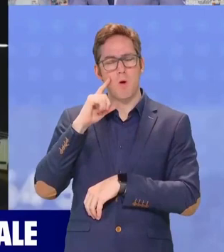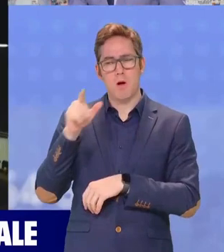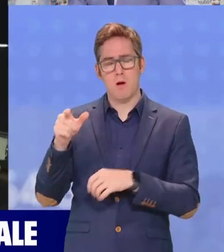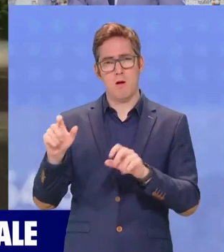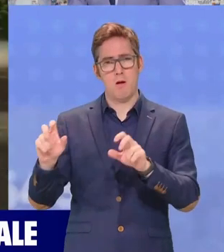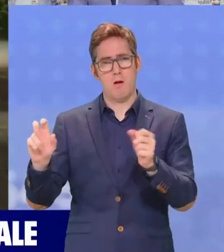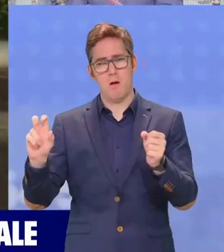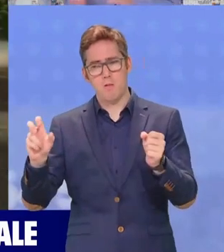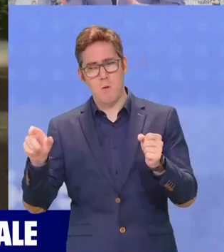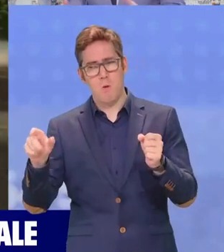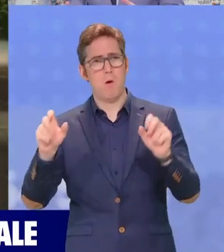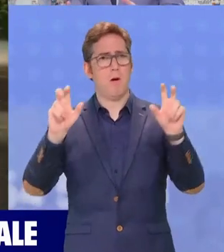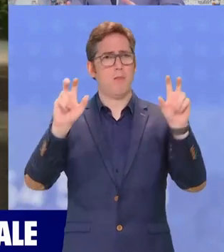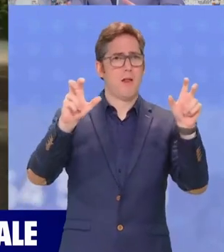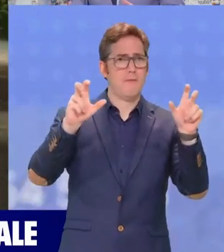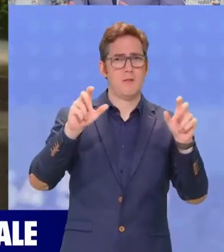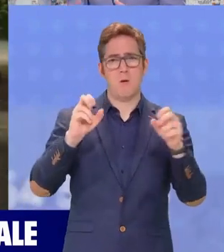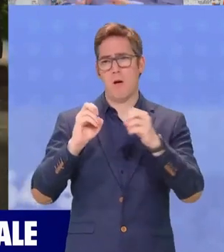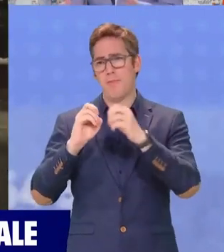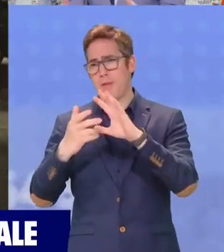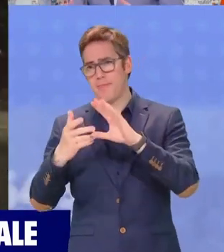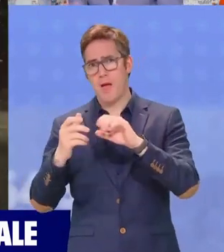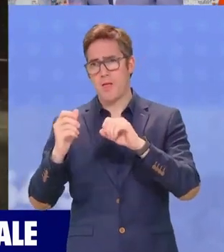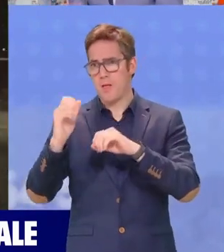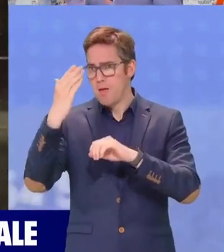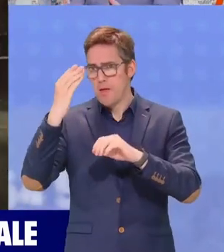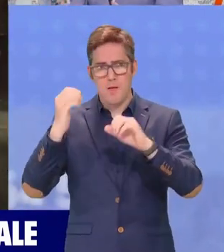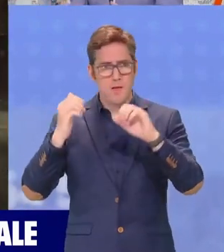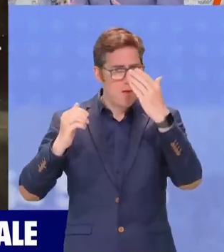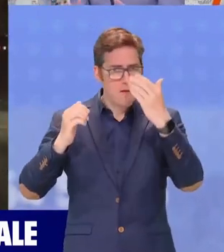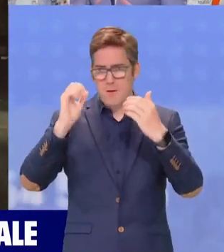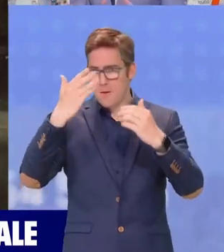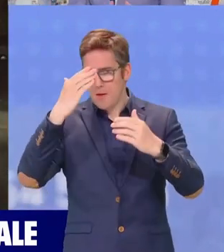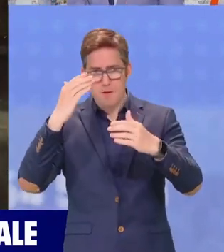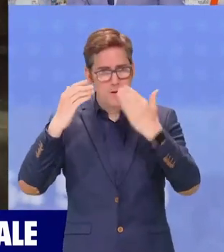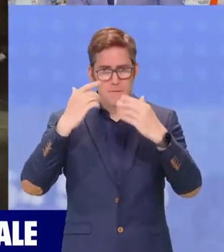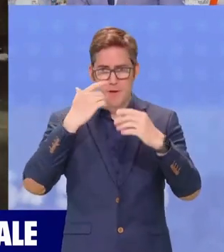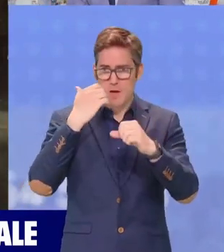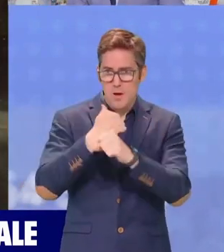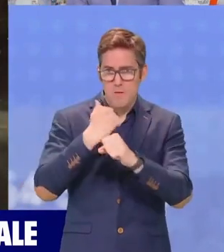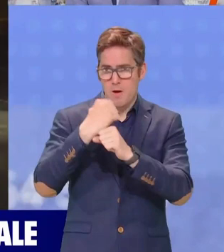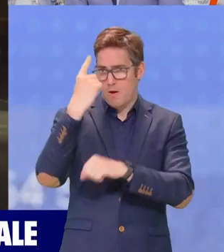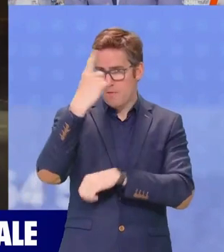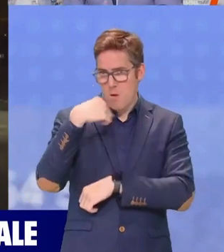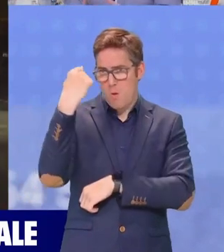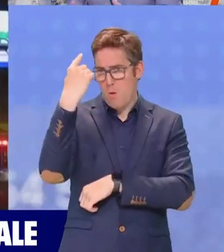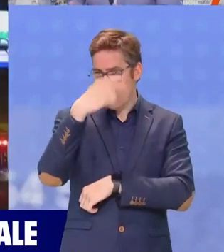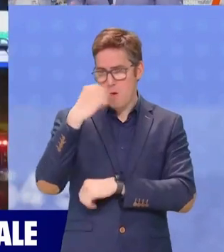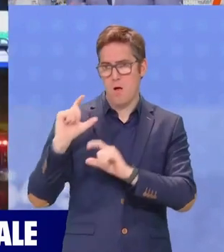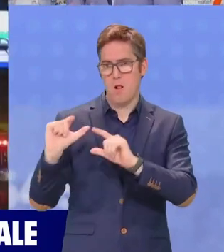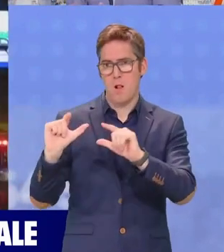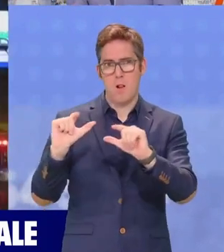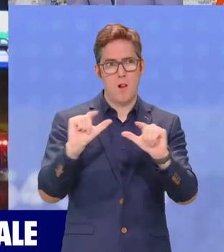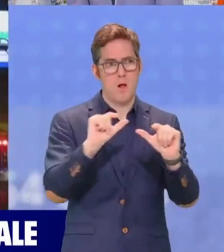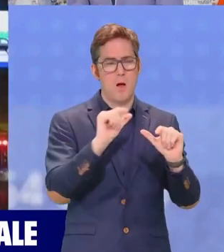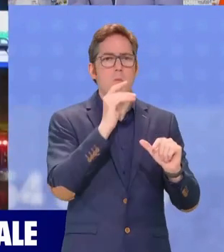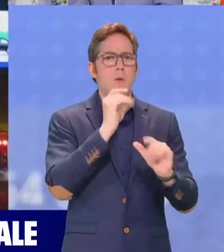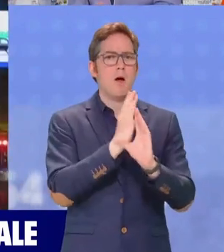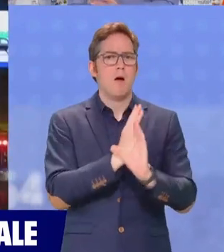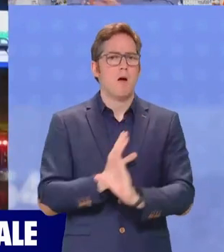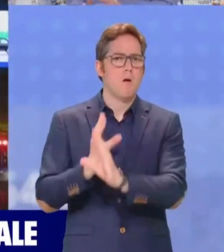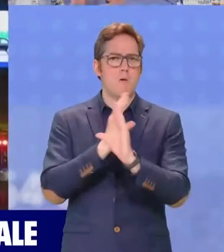qu'elle écoute la télé qu'elle va sur Internet elle voit que sa photo des éléments identification voilà donc